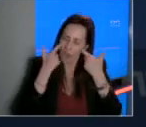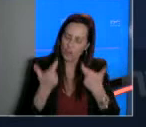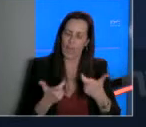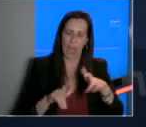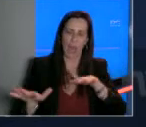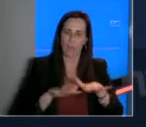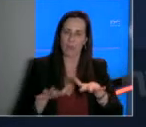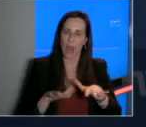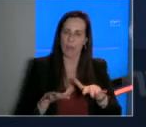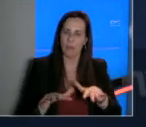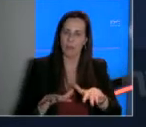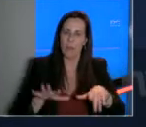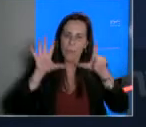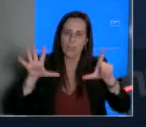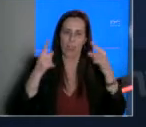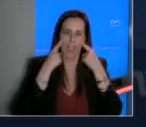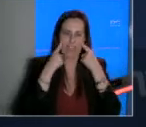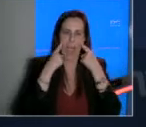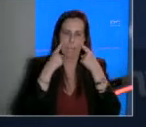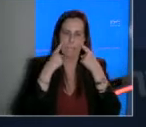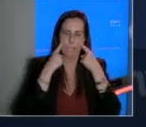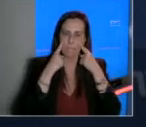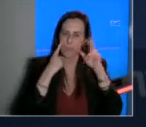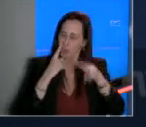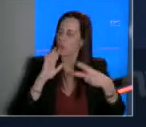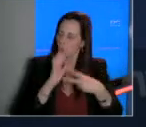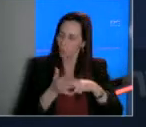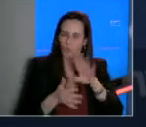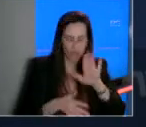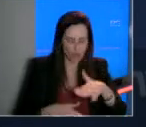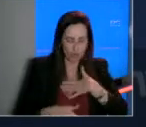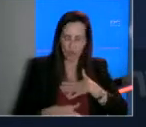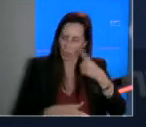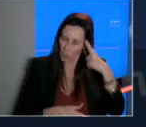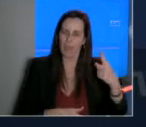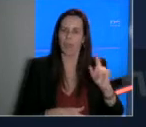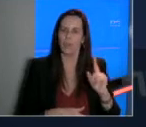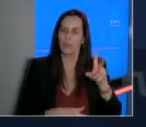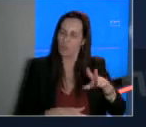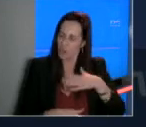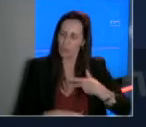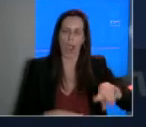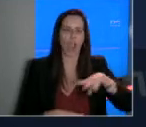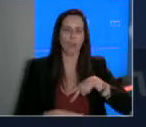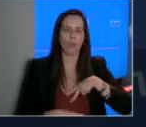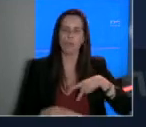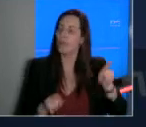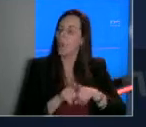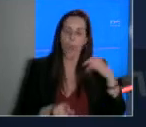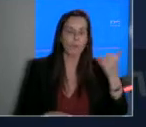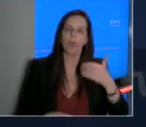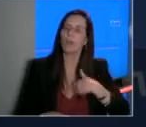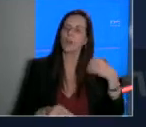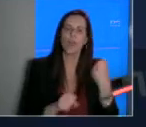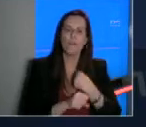נשגיח על הממשלה בשבע עיניים. יש לנו תוכניות, יש לנו ידע, יש לנו אחריות לאומית. כמו תמיד,